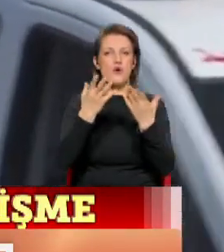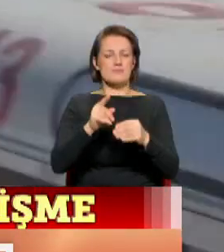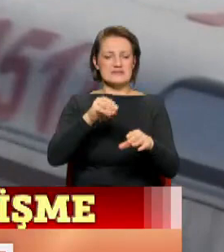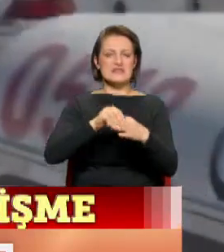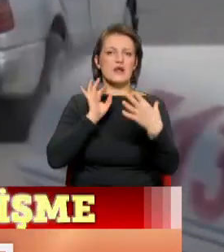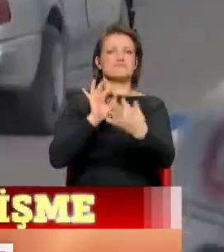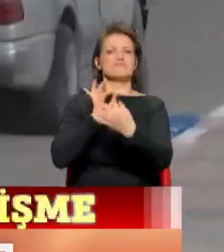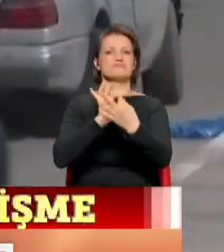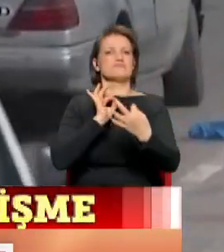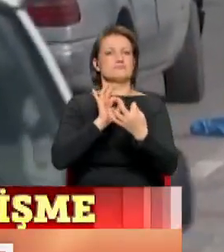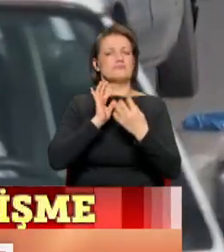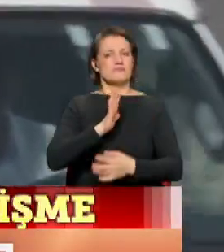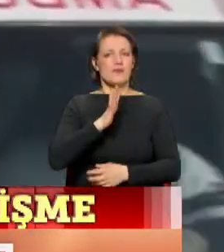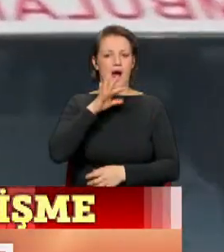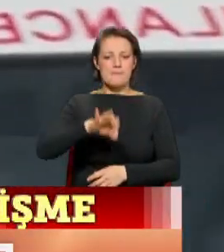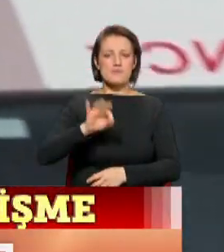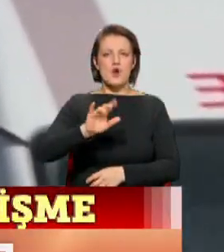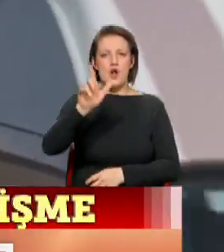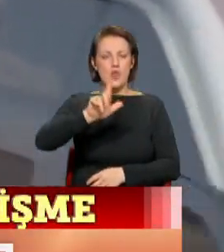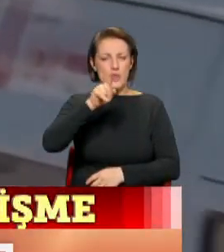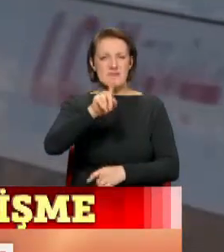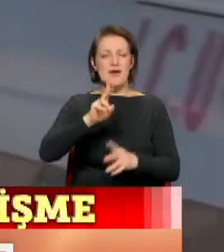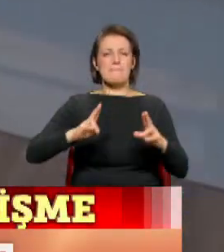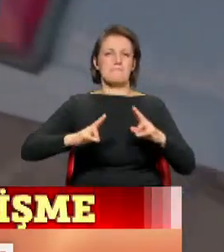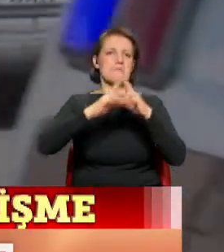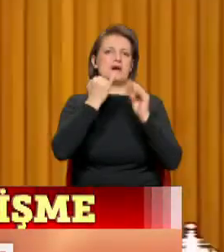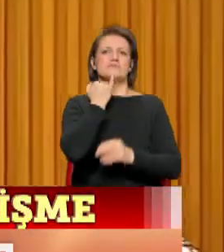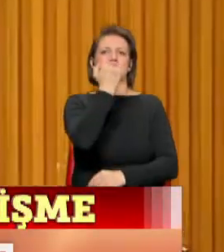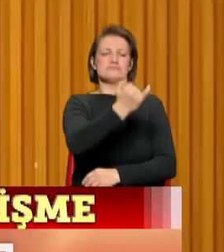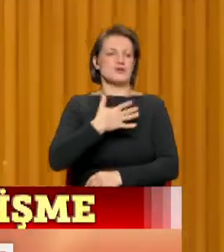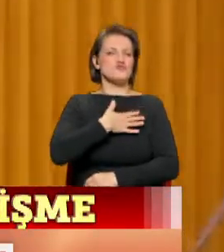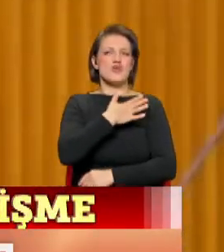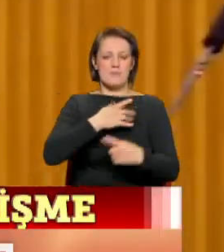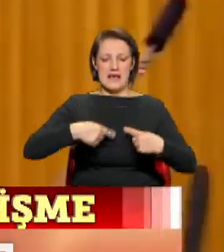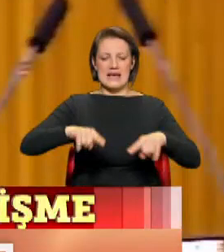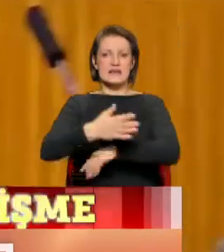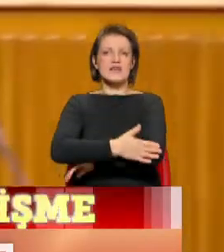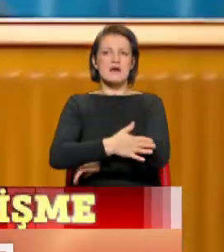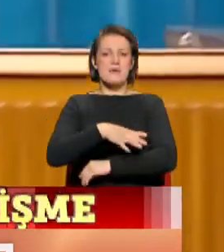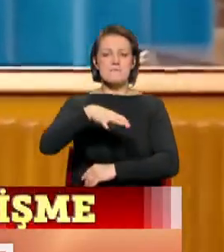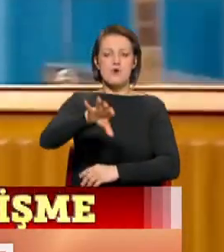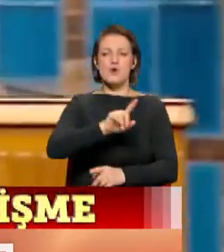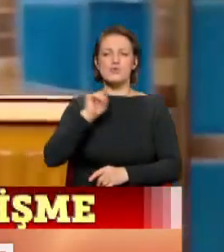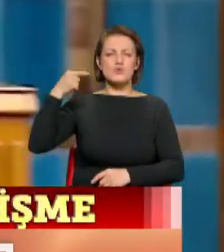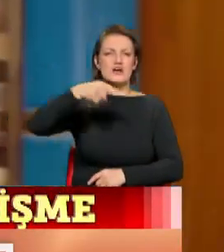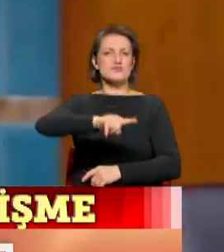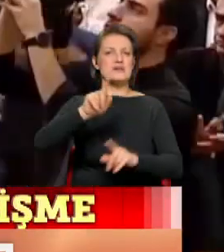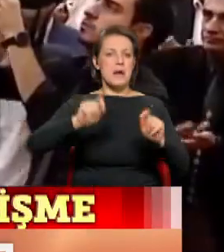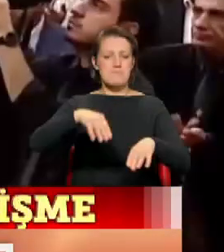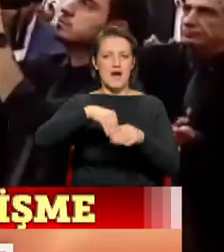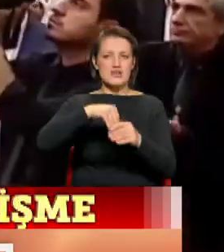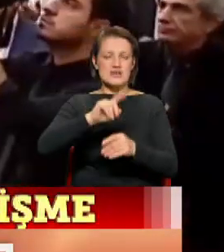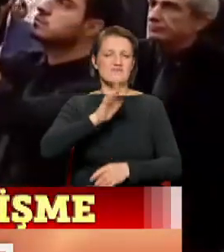yönelik temaslarda bulunmak üzere bugün Londra ve Paris'e gidecek. CHP heyeti de yardımların bölgeye ulaşmasını sağlamak